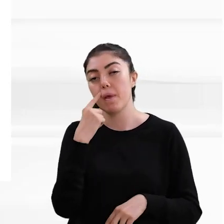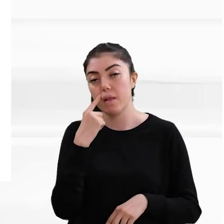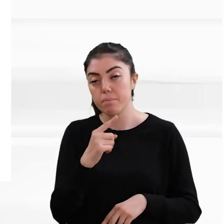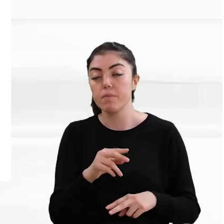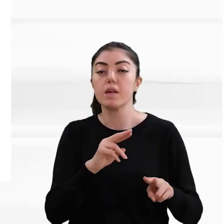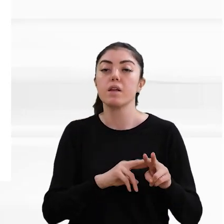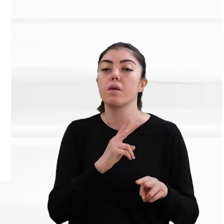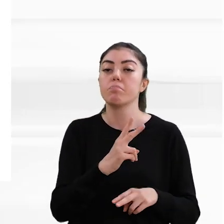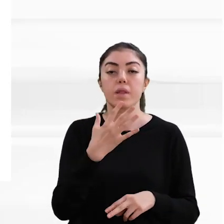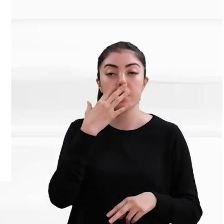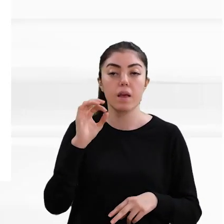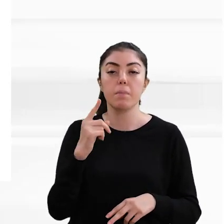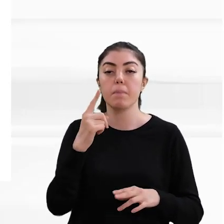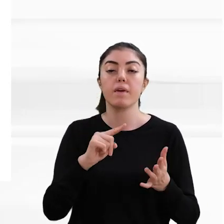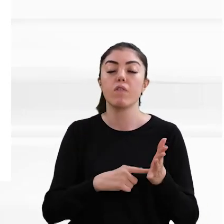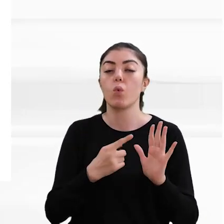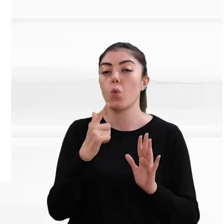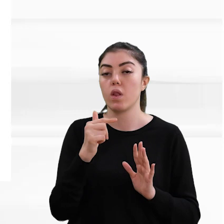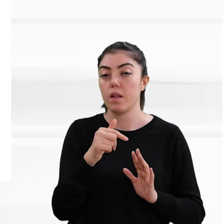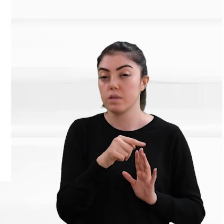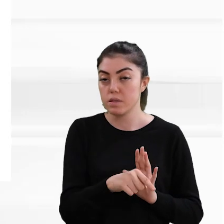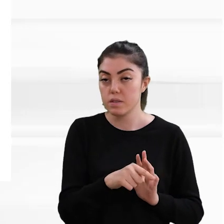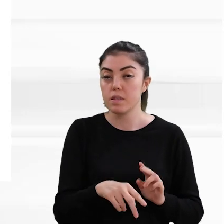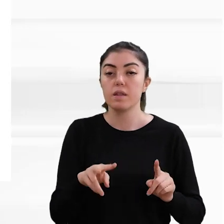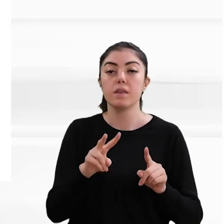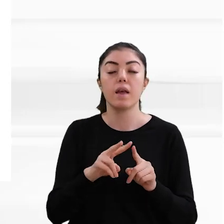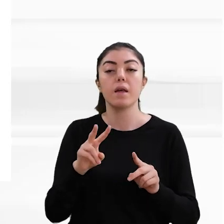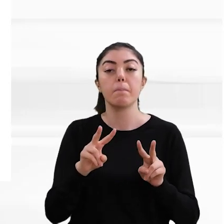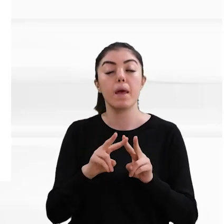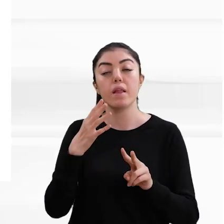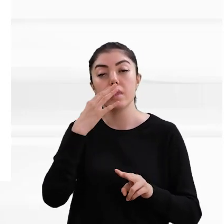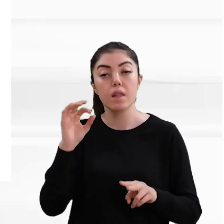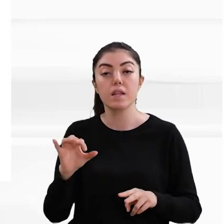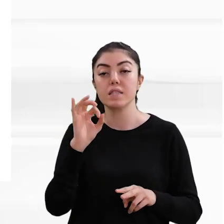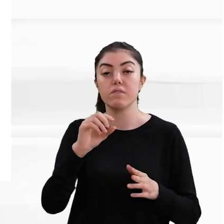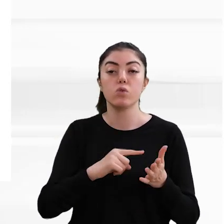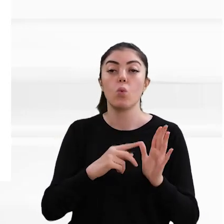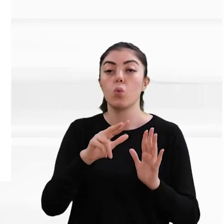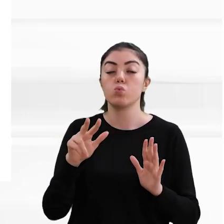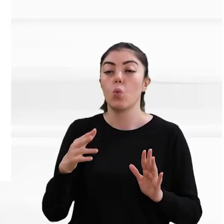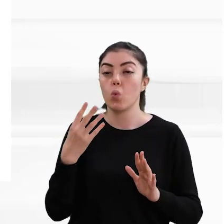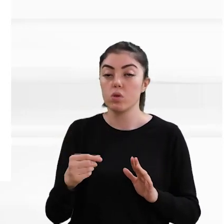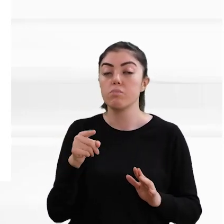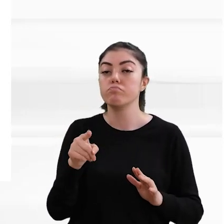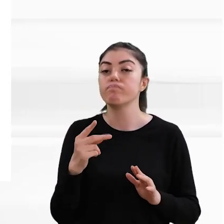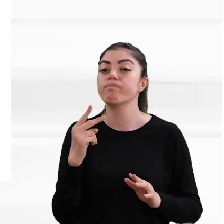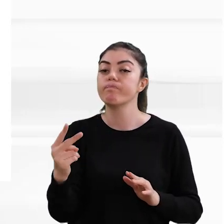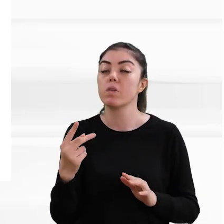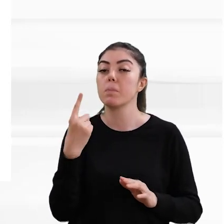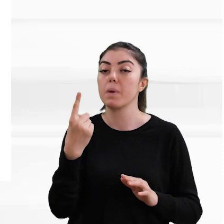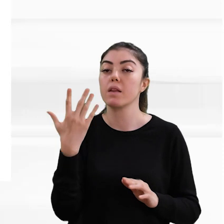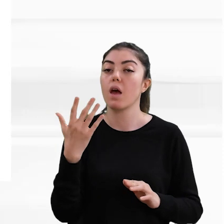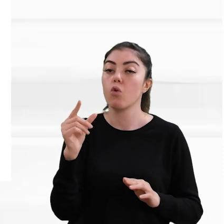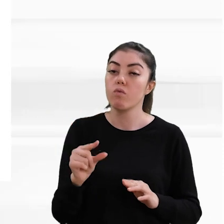M'ye bakalım. Bakın K'nin değeri 1,16. M'nin değeri burası 0,33 ise